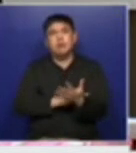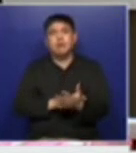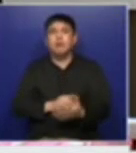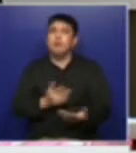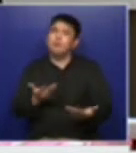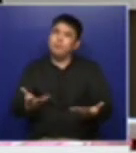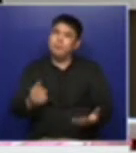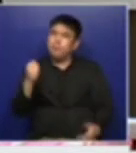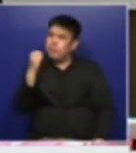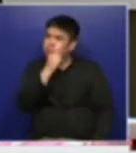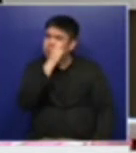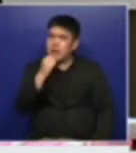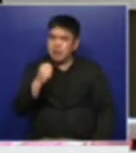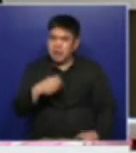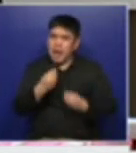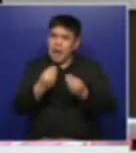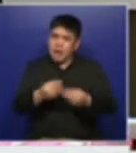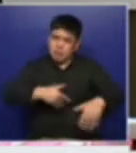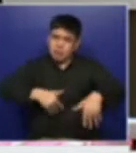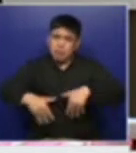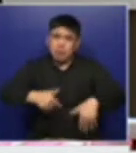าประชาชน